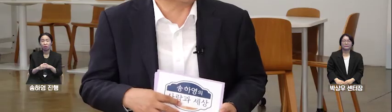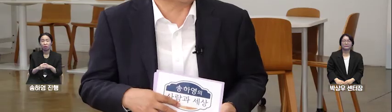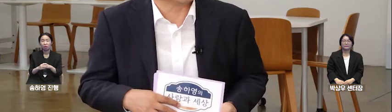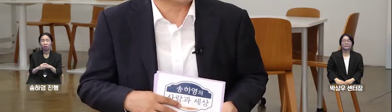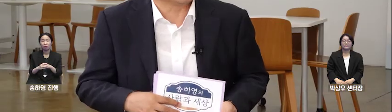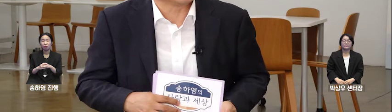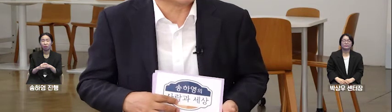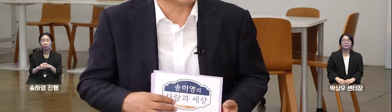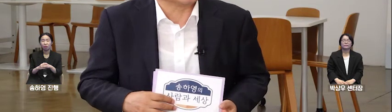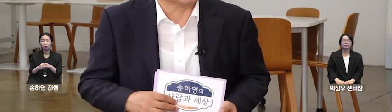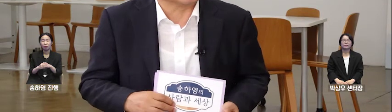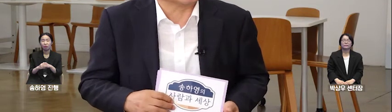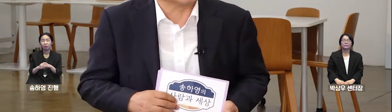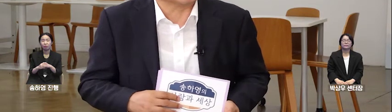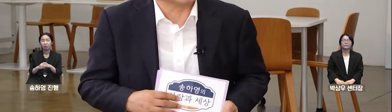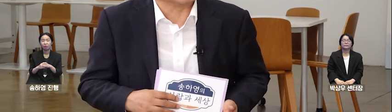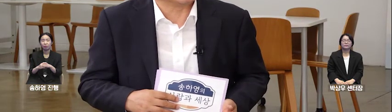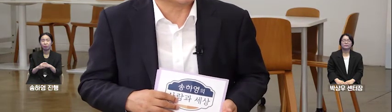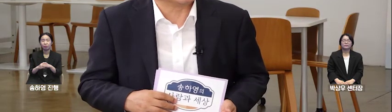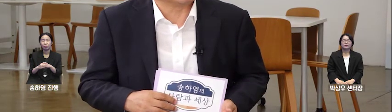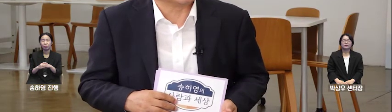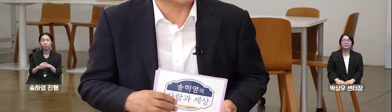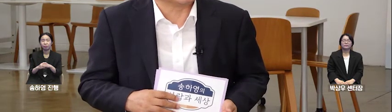예를 들면,